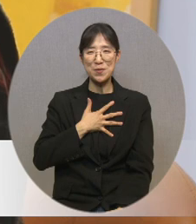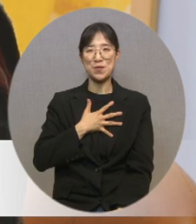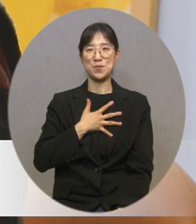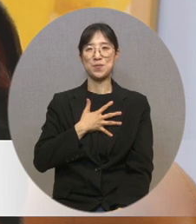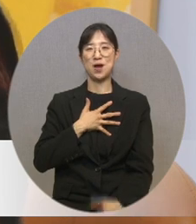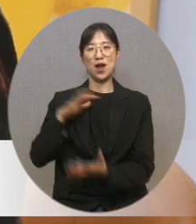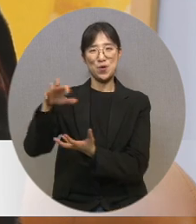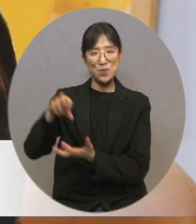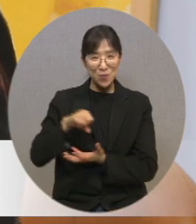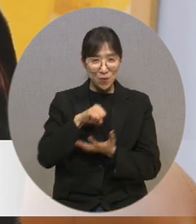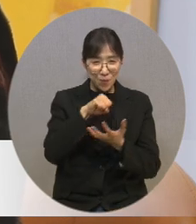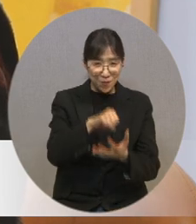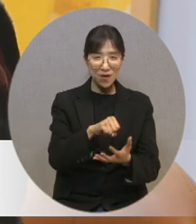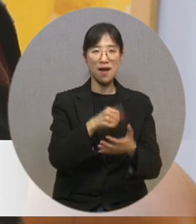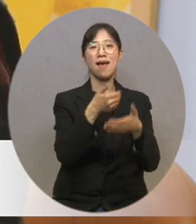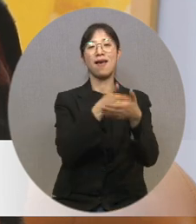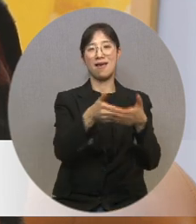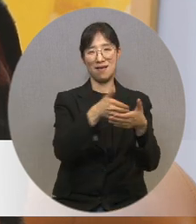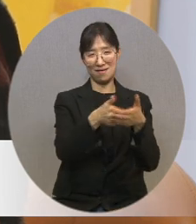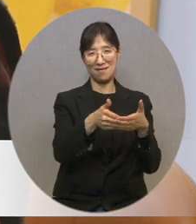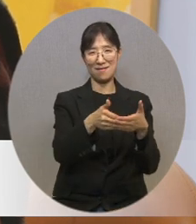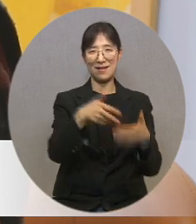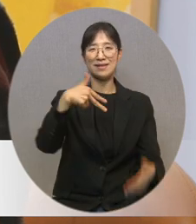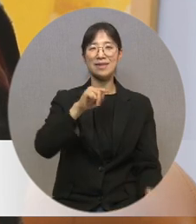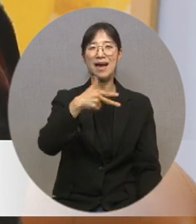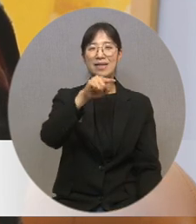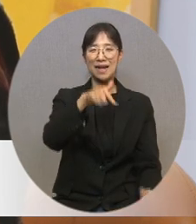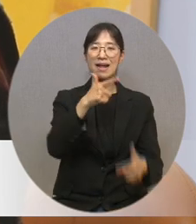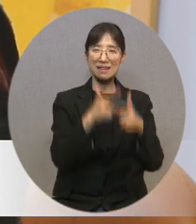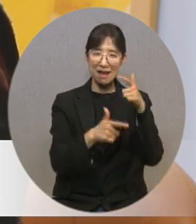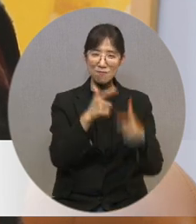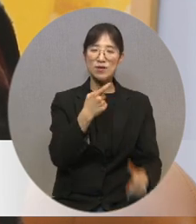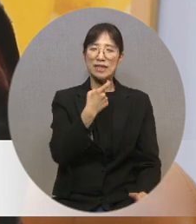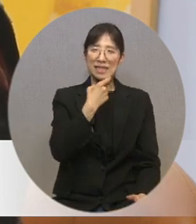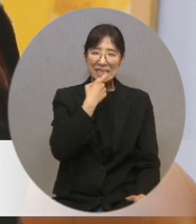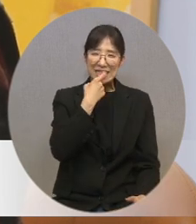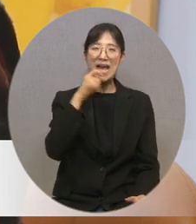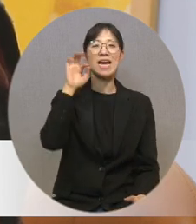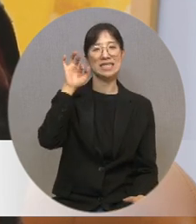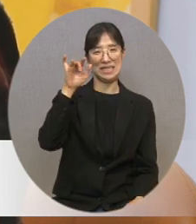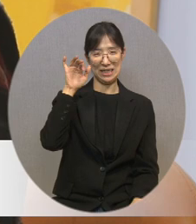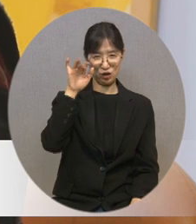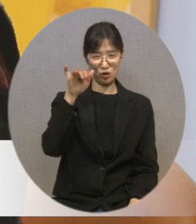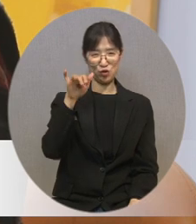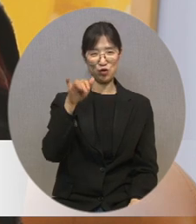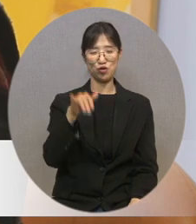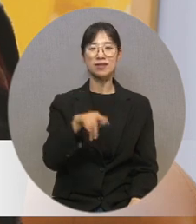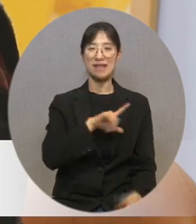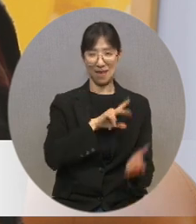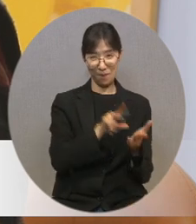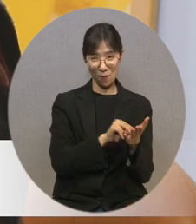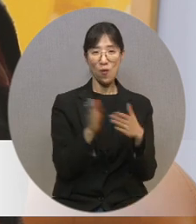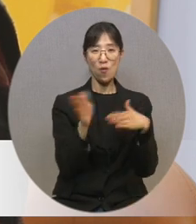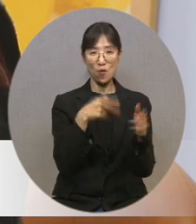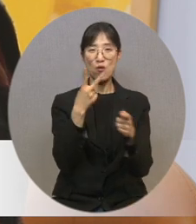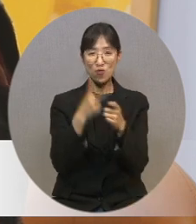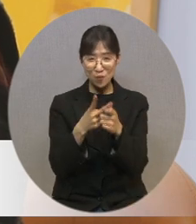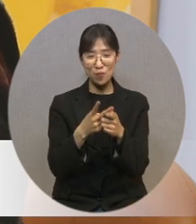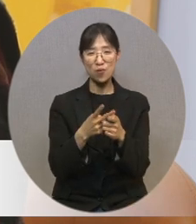것을 작업한 게 자작나무의 하얀 그리움, 그다음에 고요